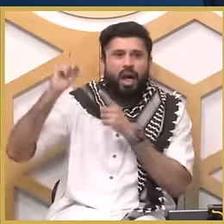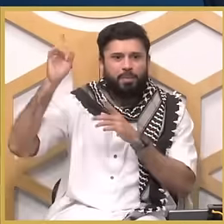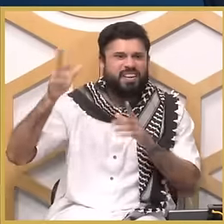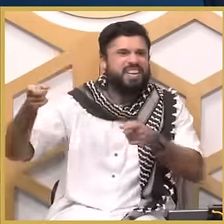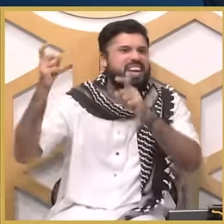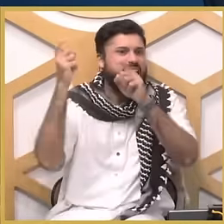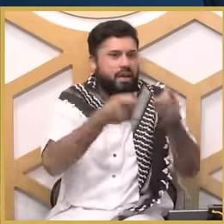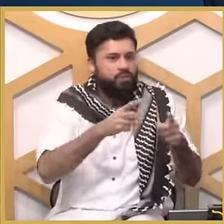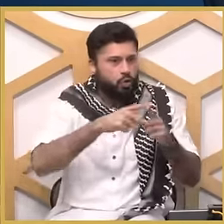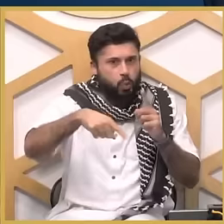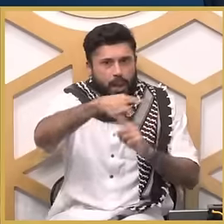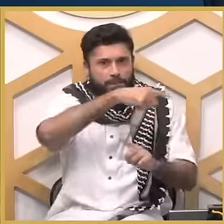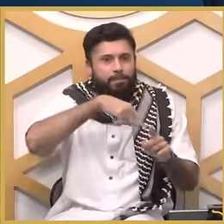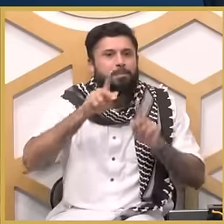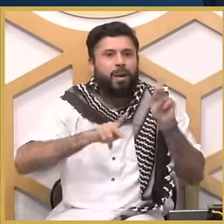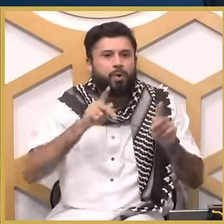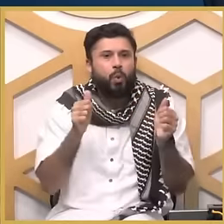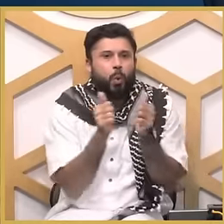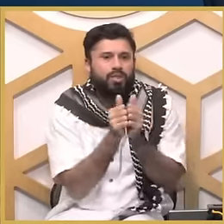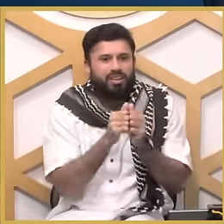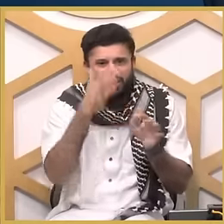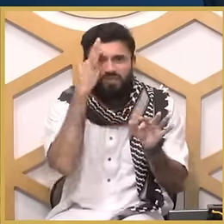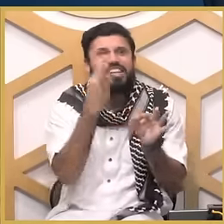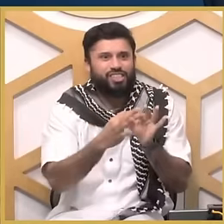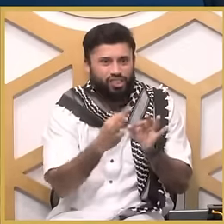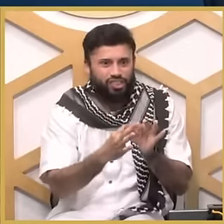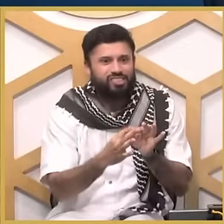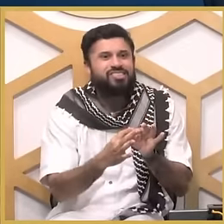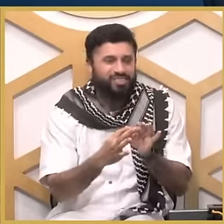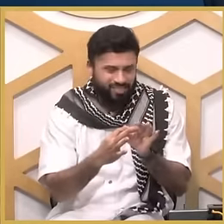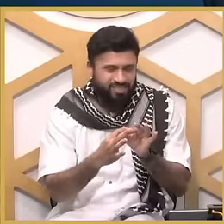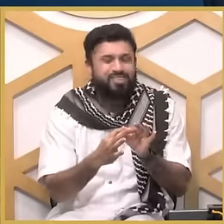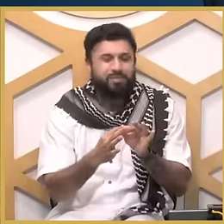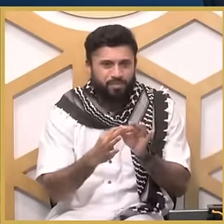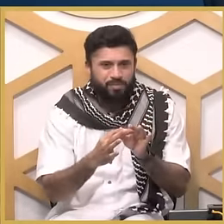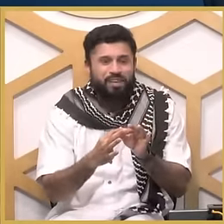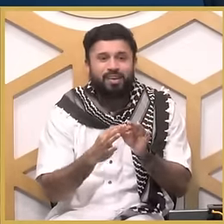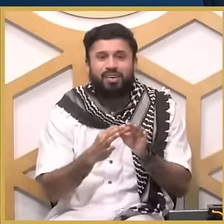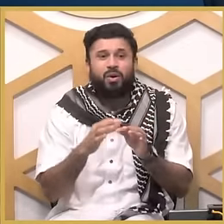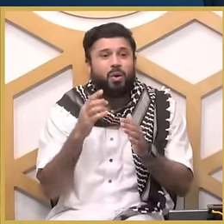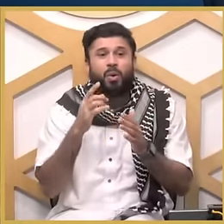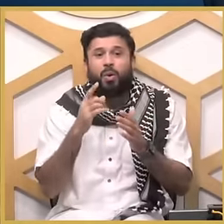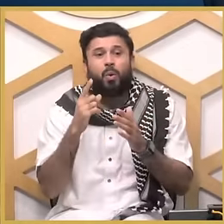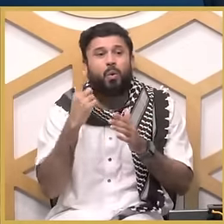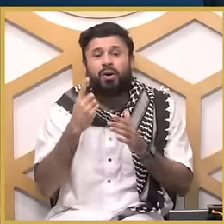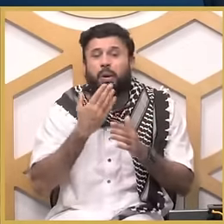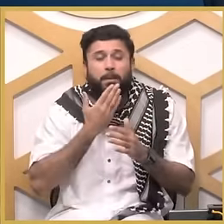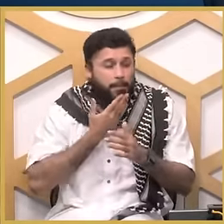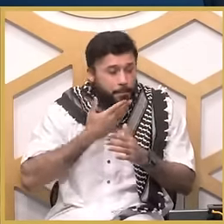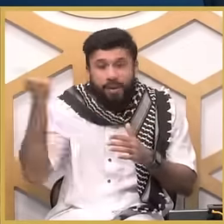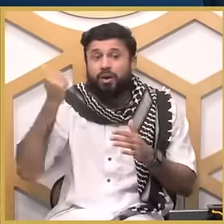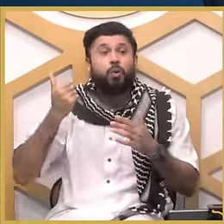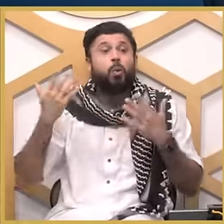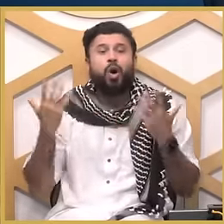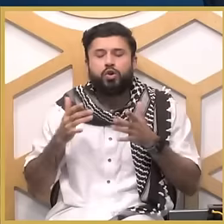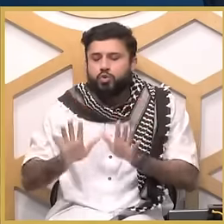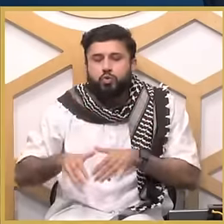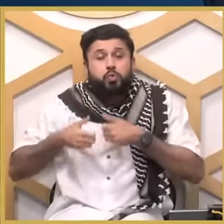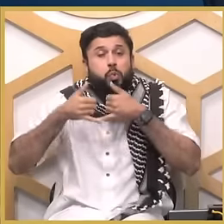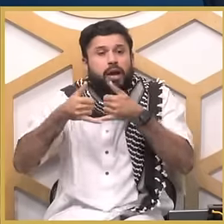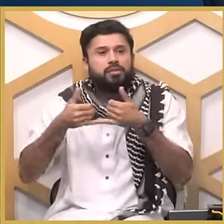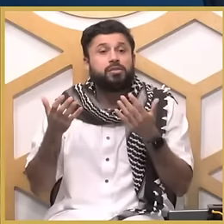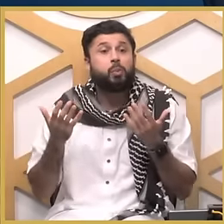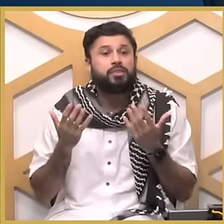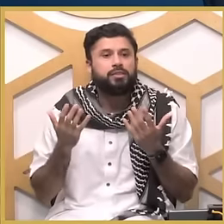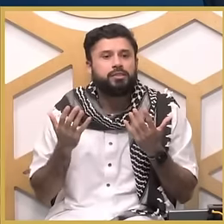inshallah, for you here. قال فمنها الأجر العظيم. One of them is the greatest reward. And if you're talking about the most generous, you can imagine the reward you get from the most generous, subhanahu